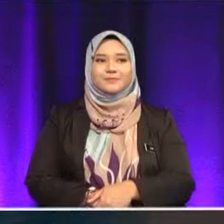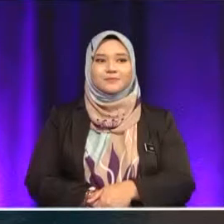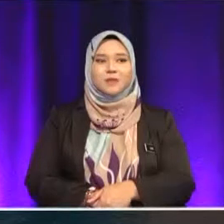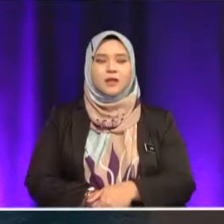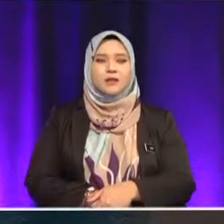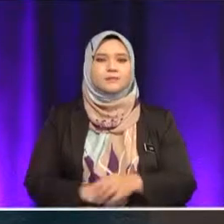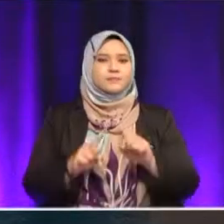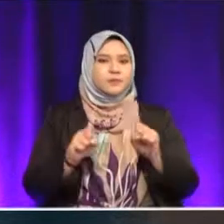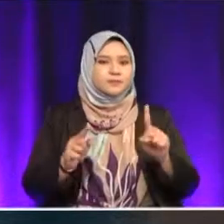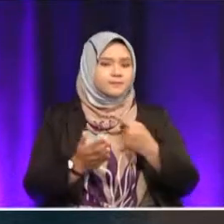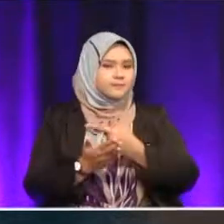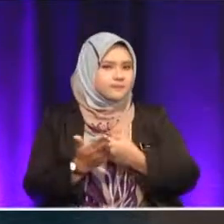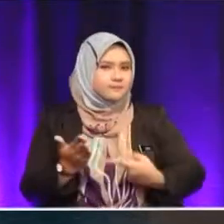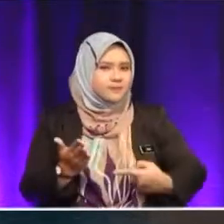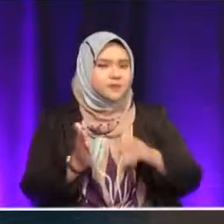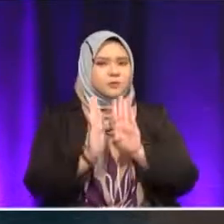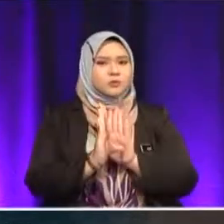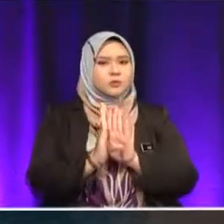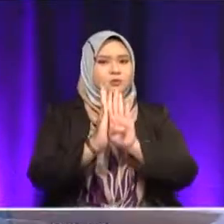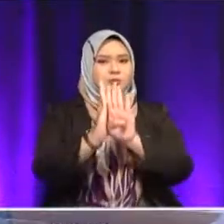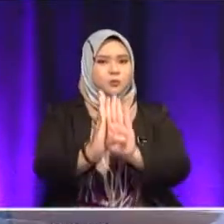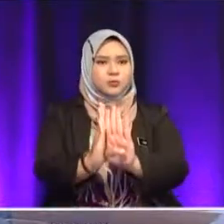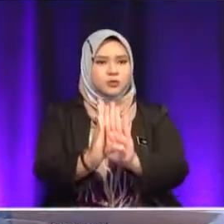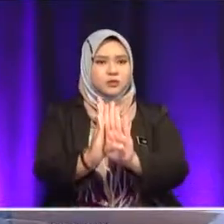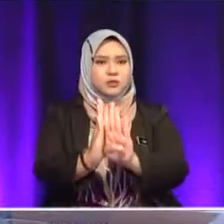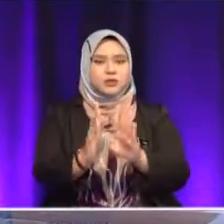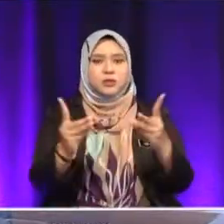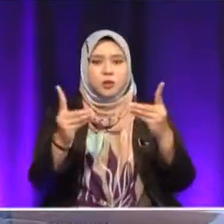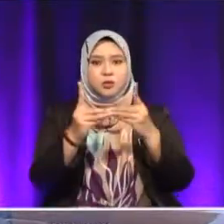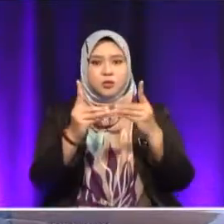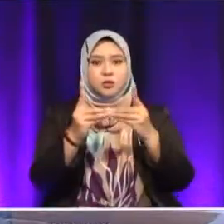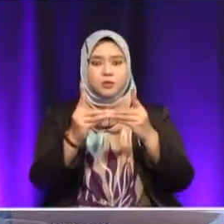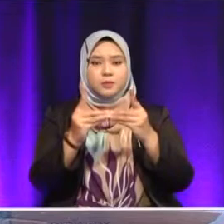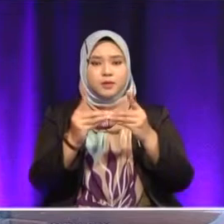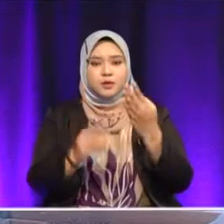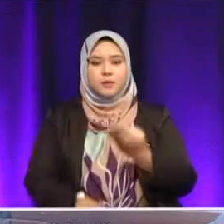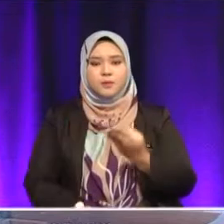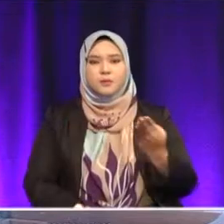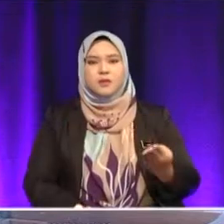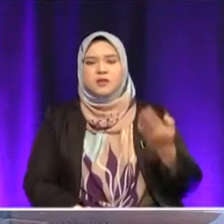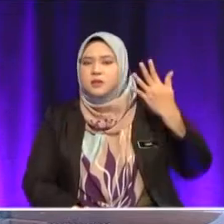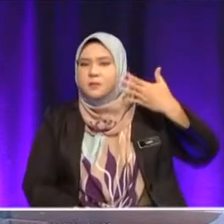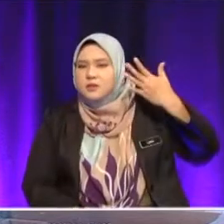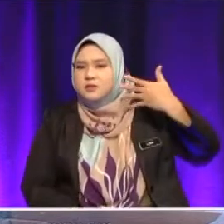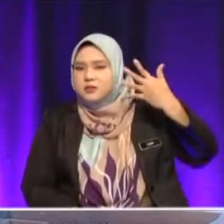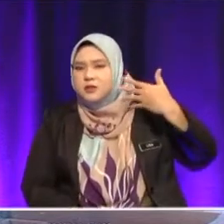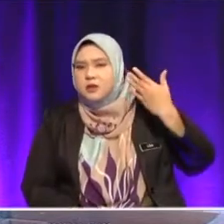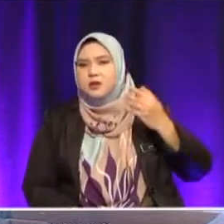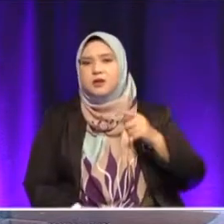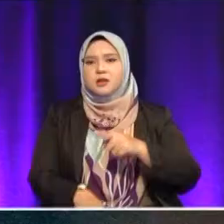paling ingat sejarah dulu yaitu perak Man bagus ataupun orang